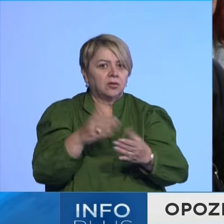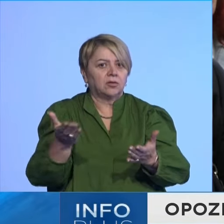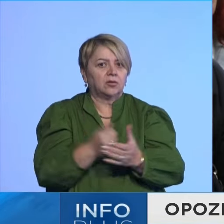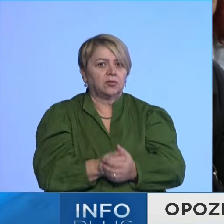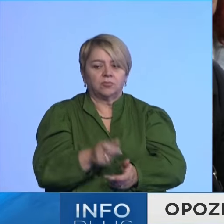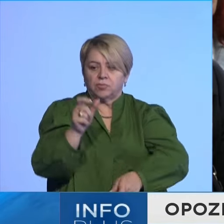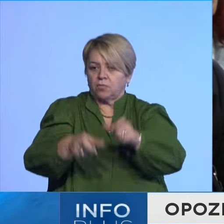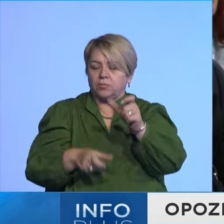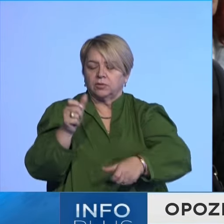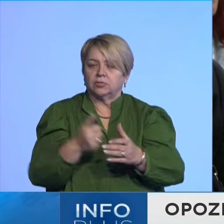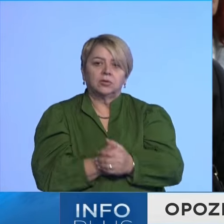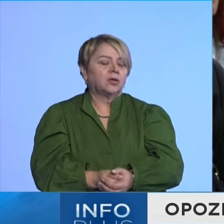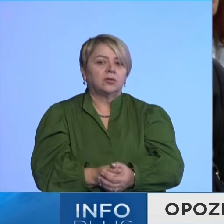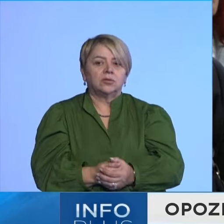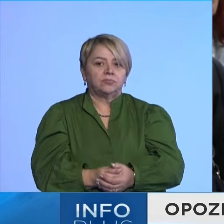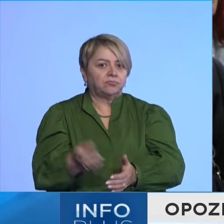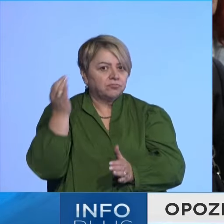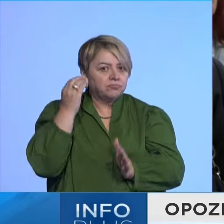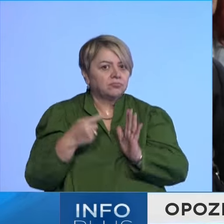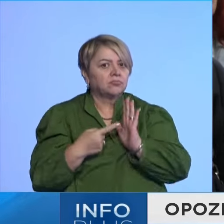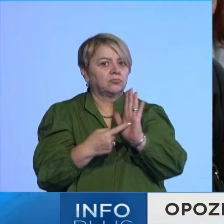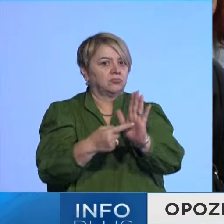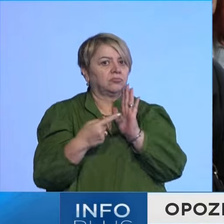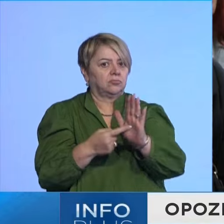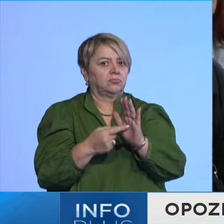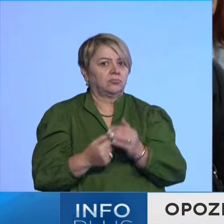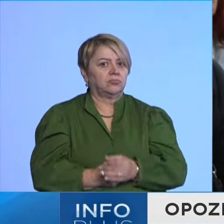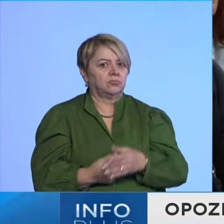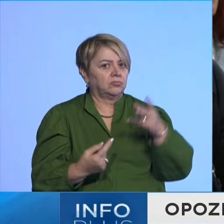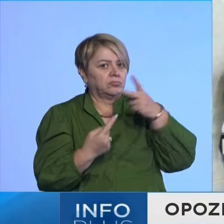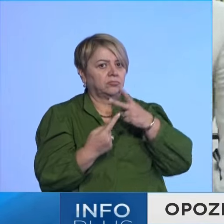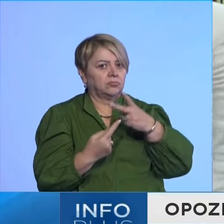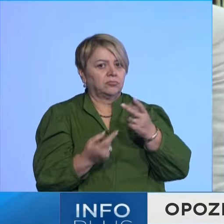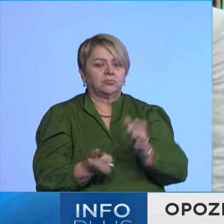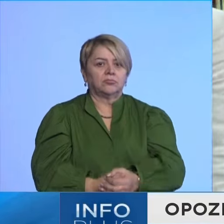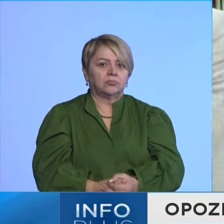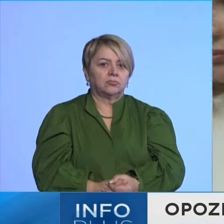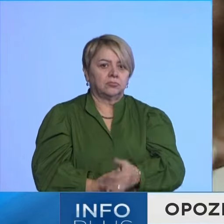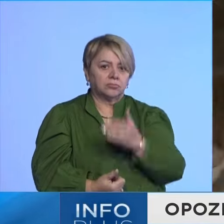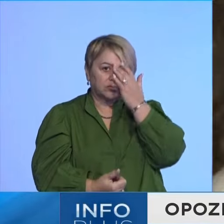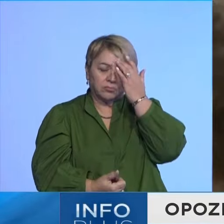mesazhi kalon tek ta vetëm përmes këtij institucioni.